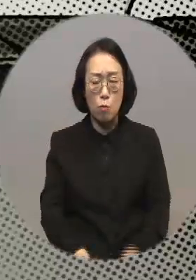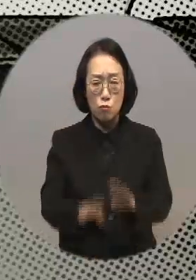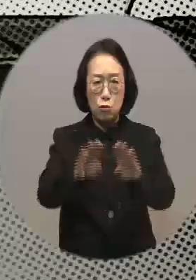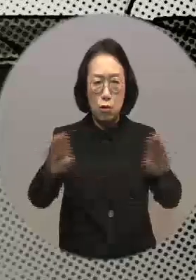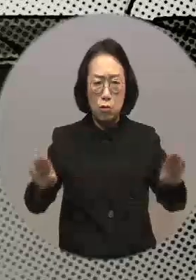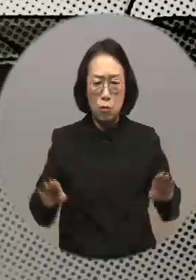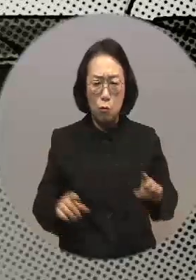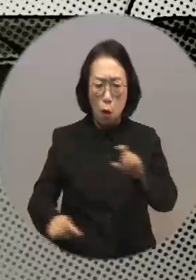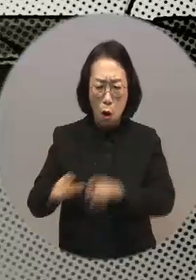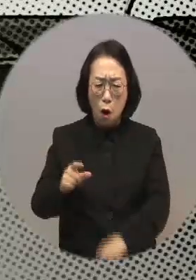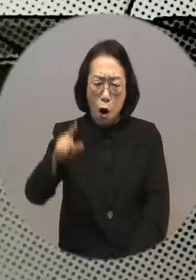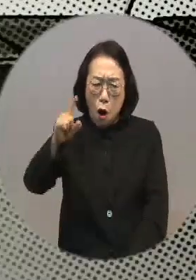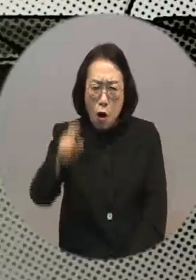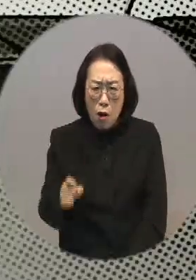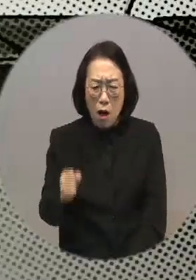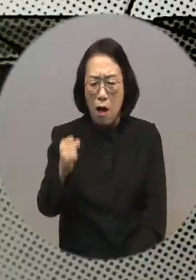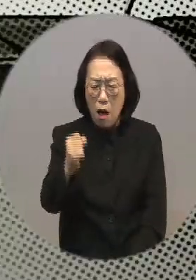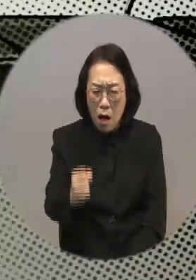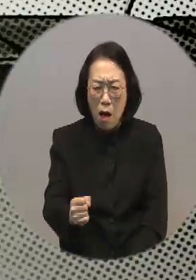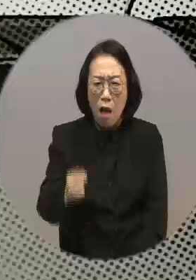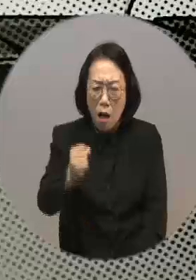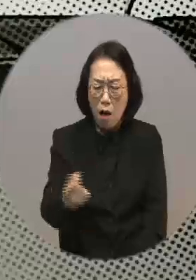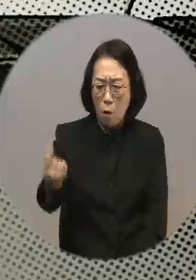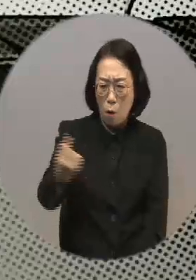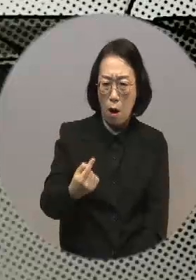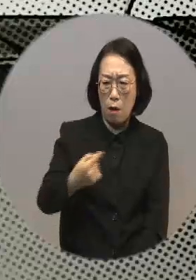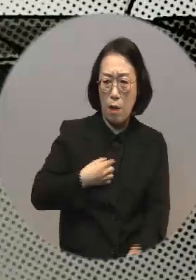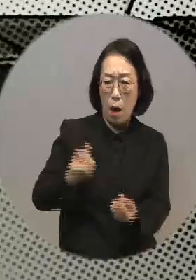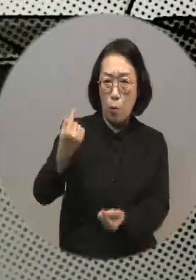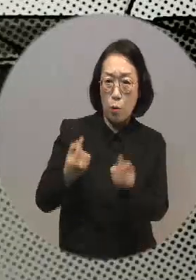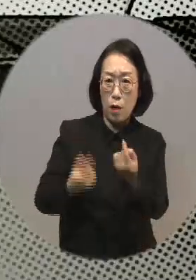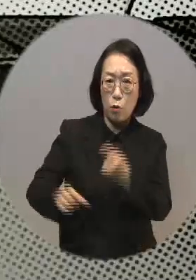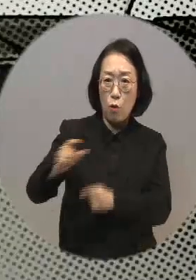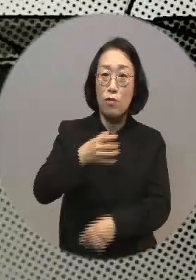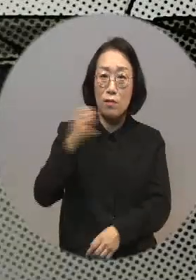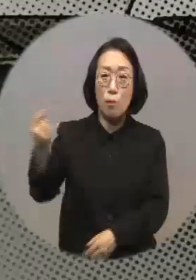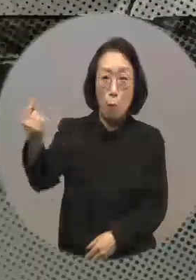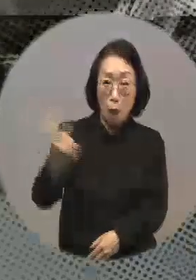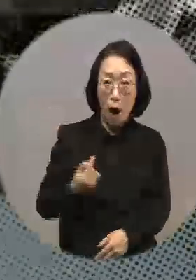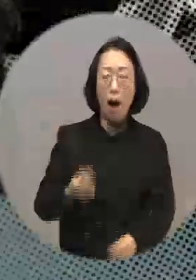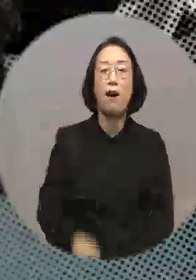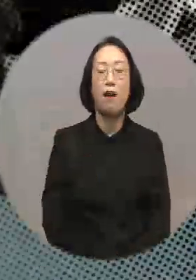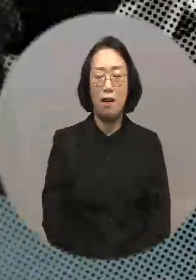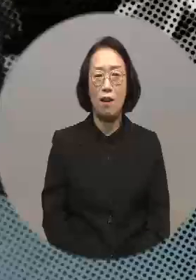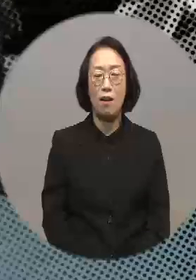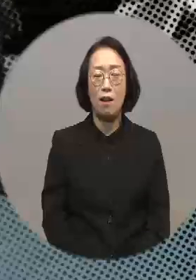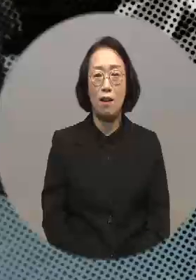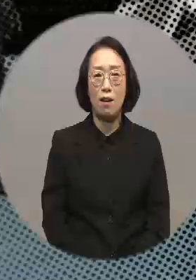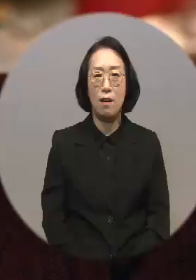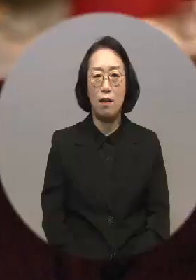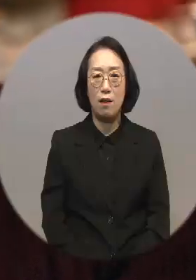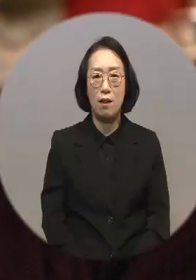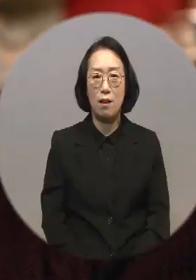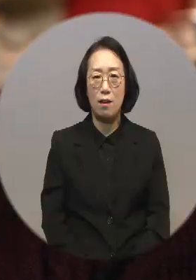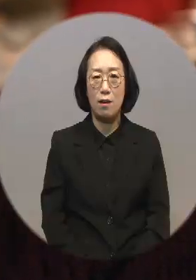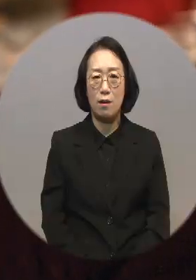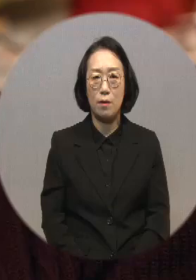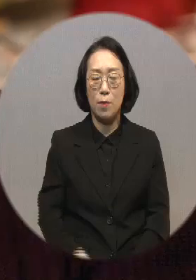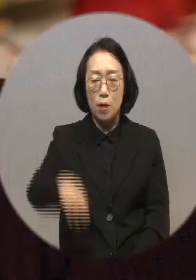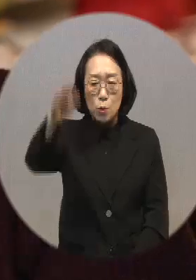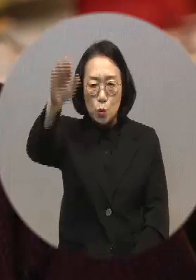열렸는데 더 나이 많으신 분이 이렇게 천천히 걸어오시니까 비켜주셨는데 그러더니 이 나이 많으신 분이 손을 이렇게